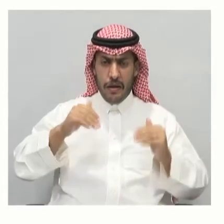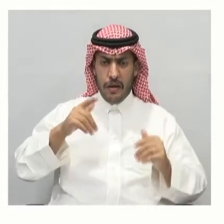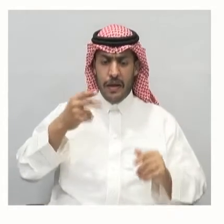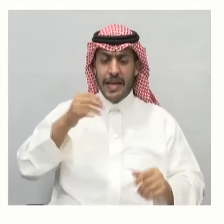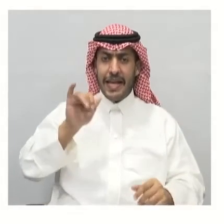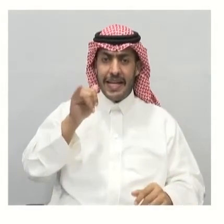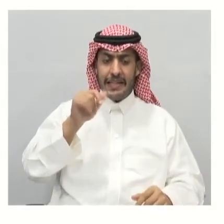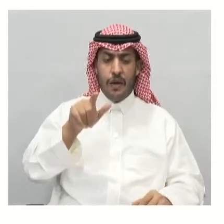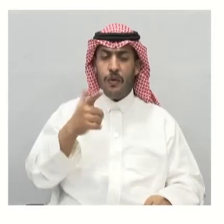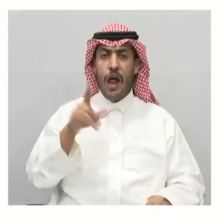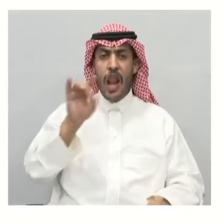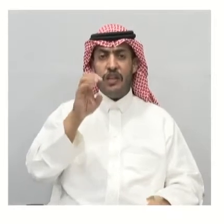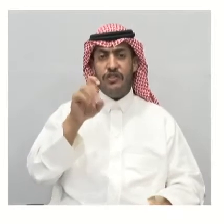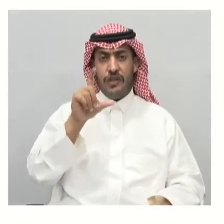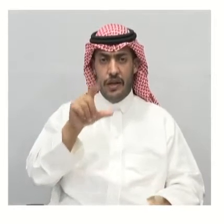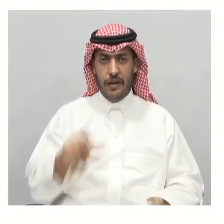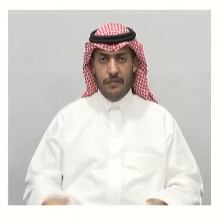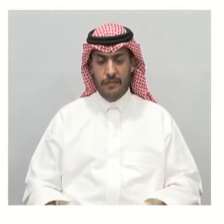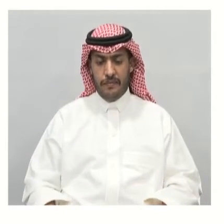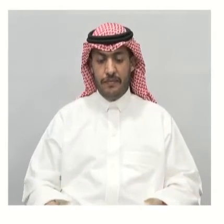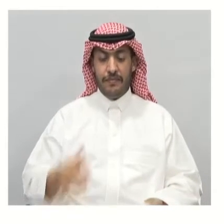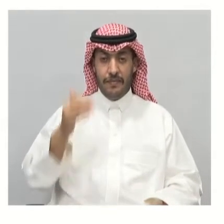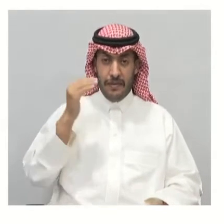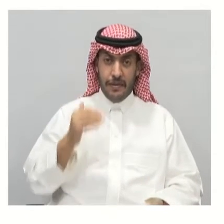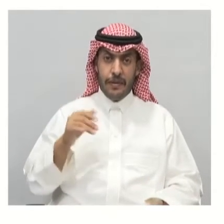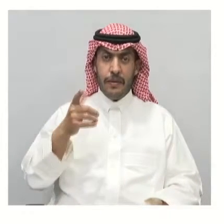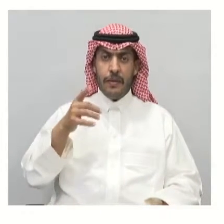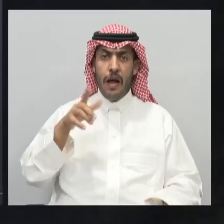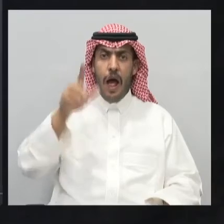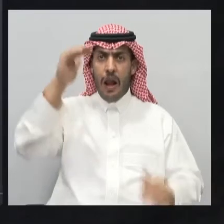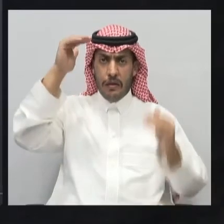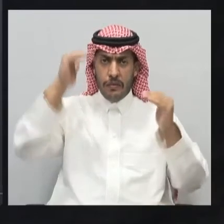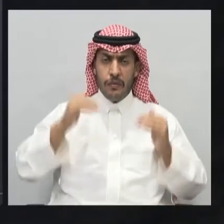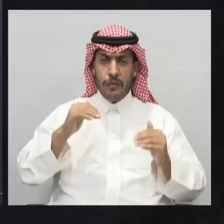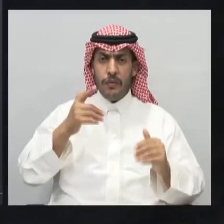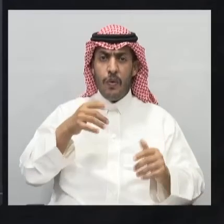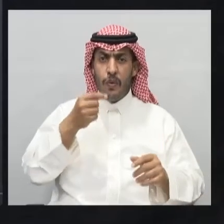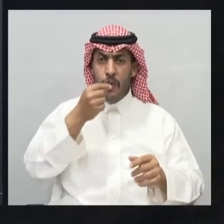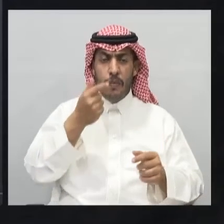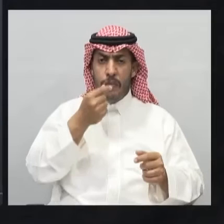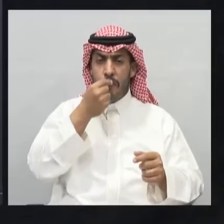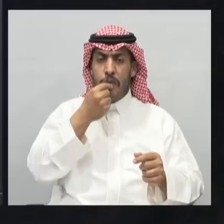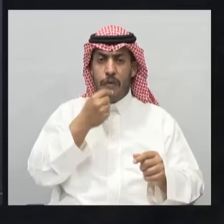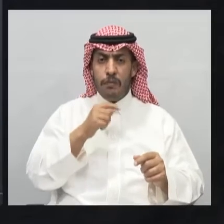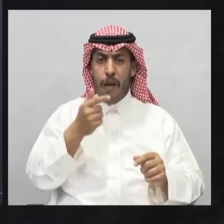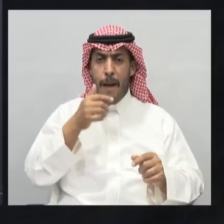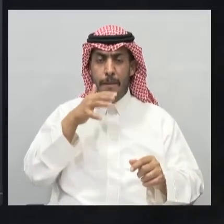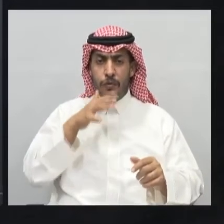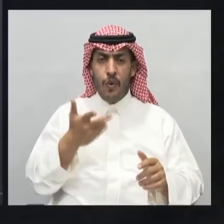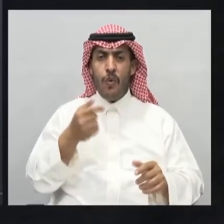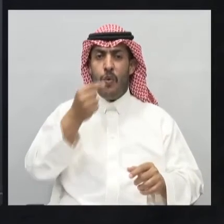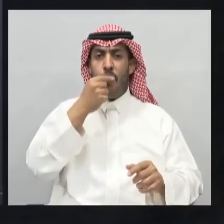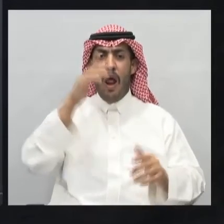عيسى عليه السلام الانجيل الكتاب الذي انزله الله سبحانه وتعالى على النبي محمد صلى الله عليه